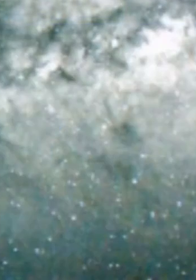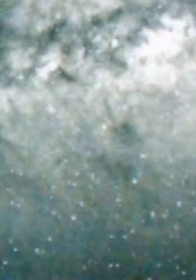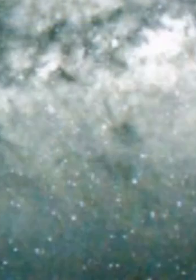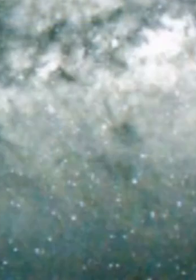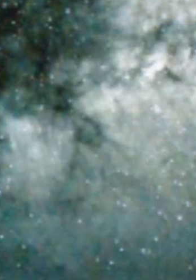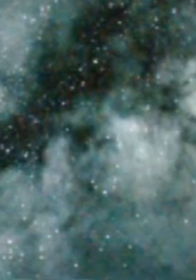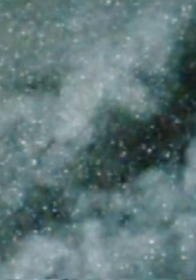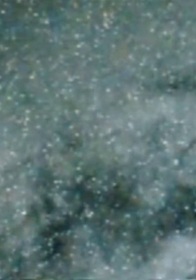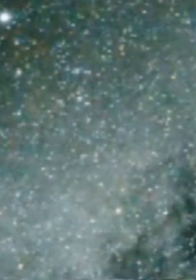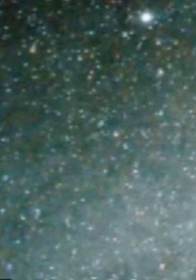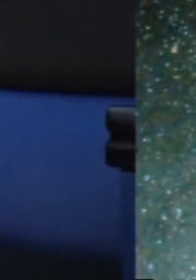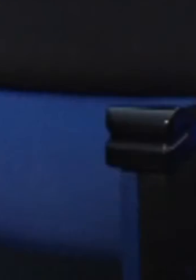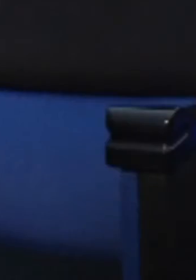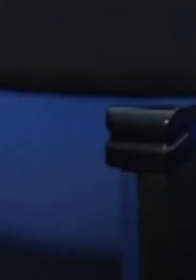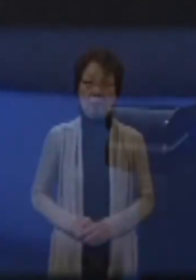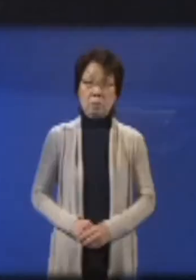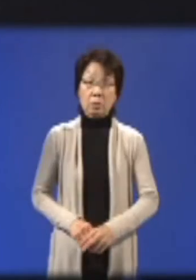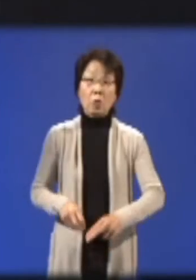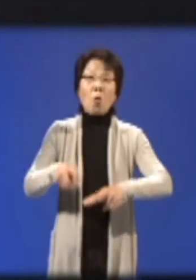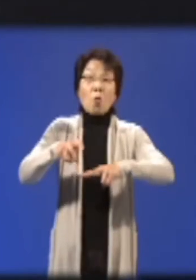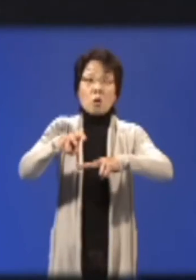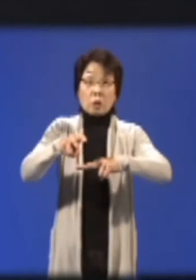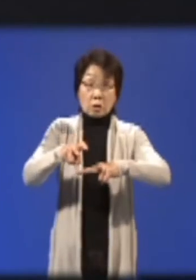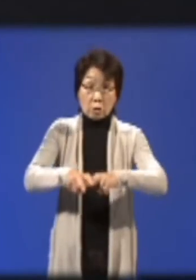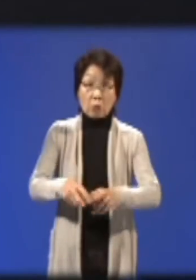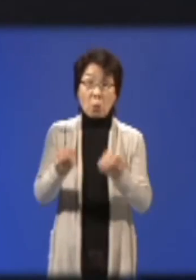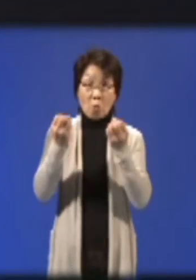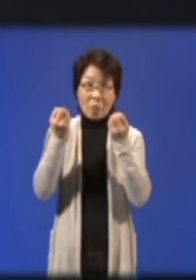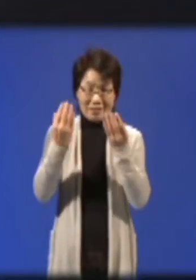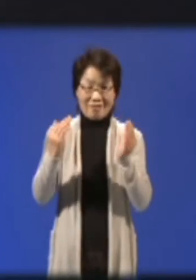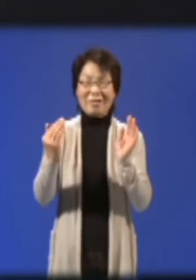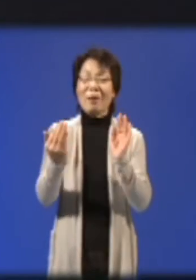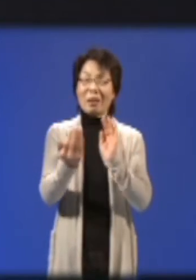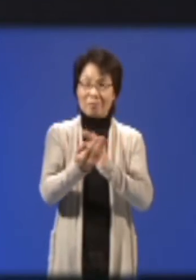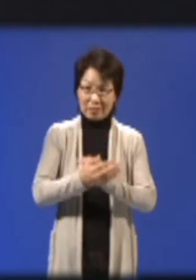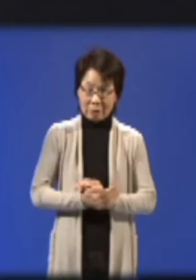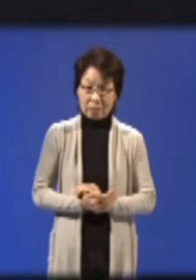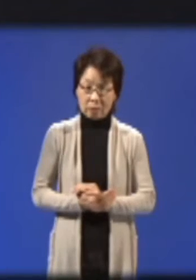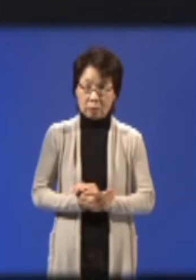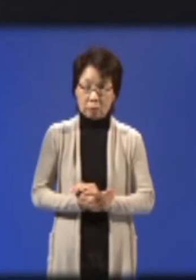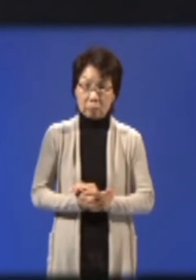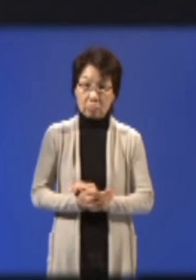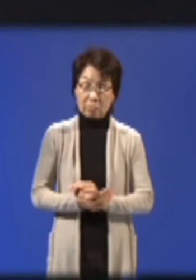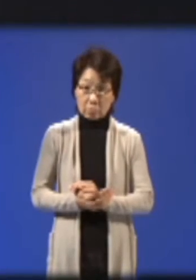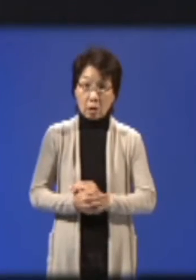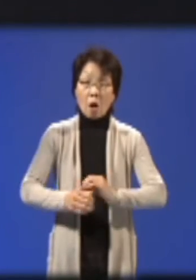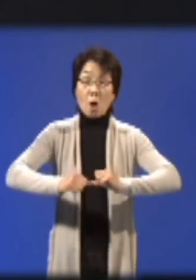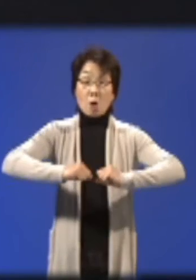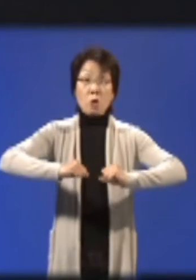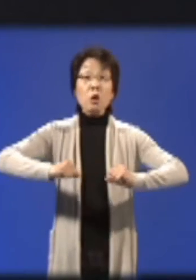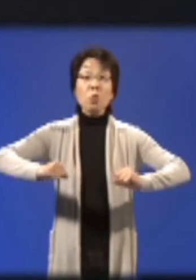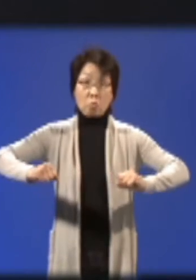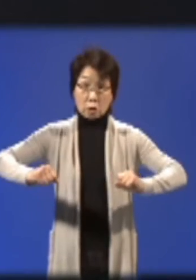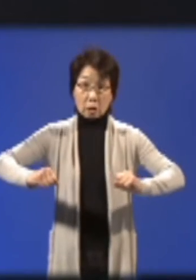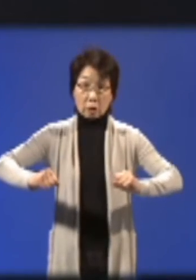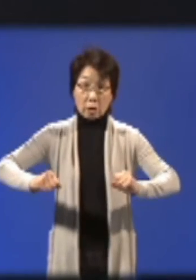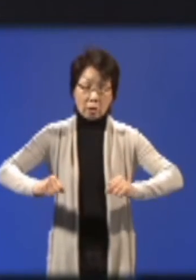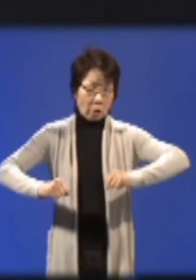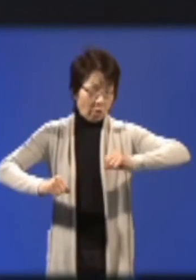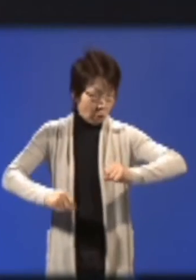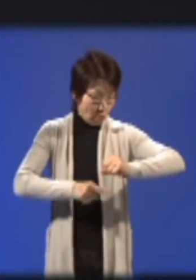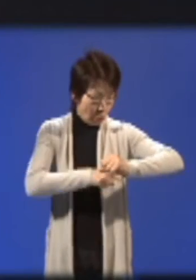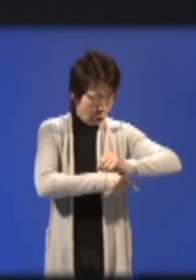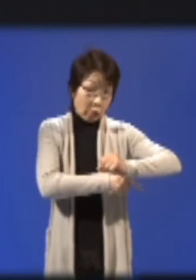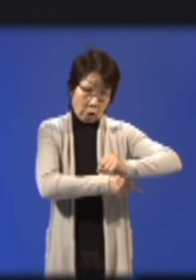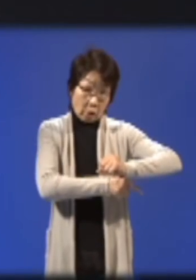いね。座席もリニューアルしました。一般席は広くなって肘掛けが座席